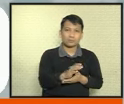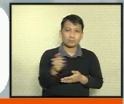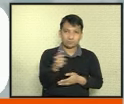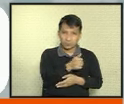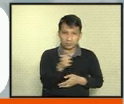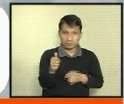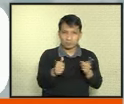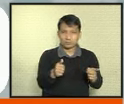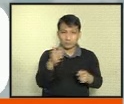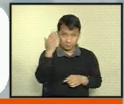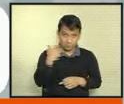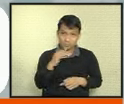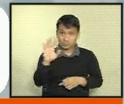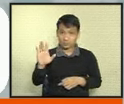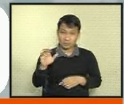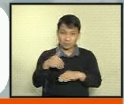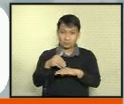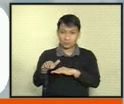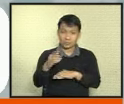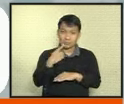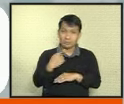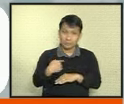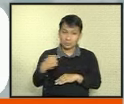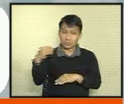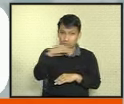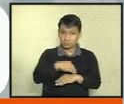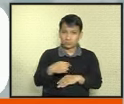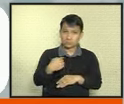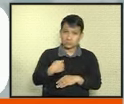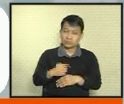pamasahin ninyo? So, kulang pa ba yun para ako lokohin nyo?